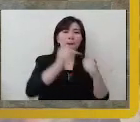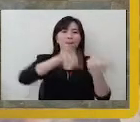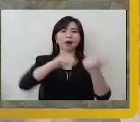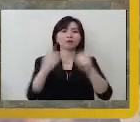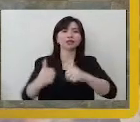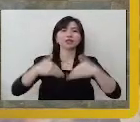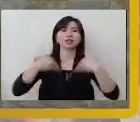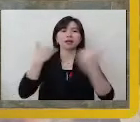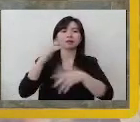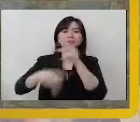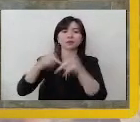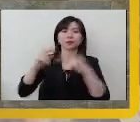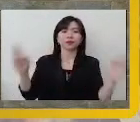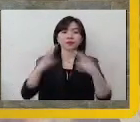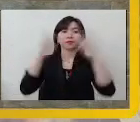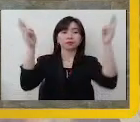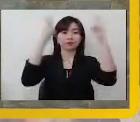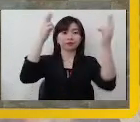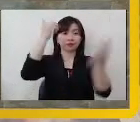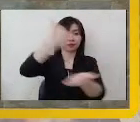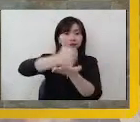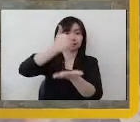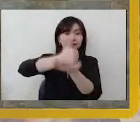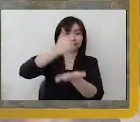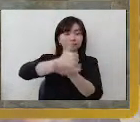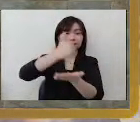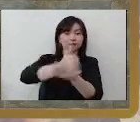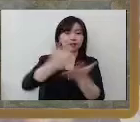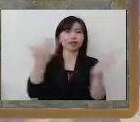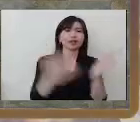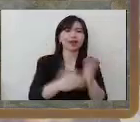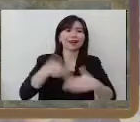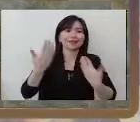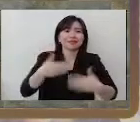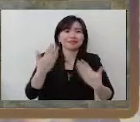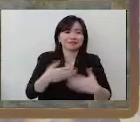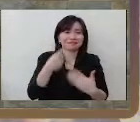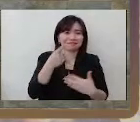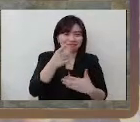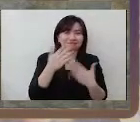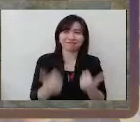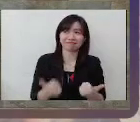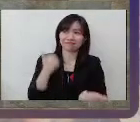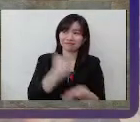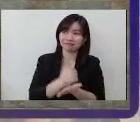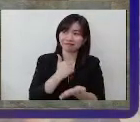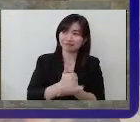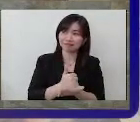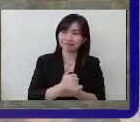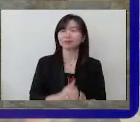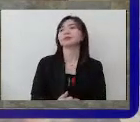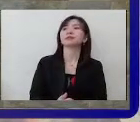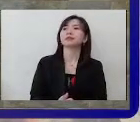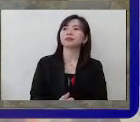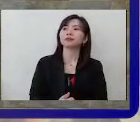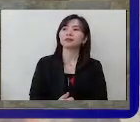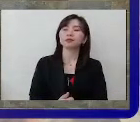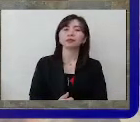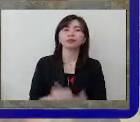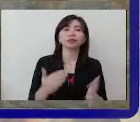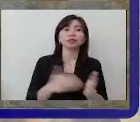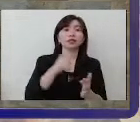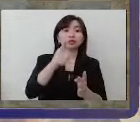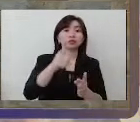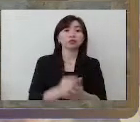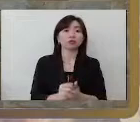Amen. Yes. Amen. Yes. Are you happy? Amen. Yes. Young people, hindi nyo kailangan pumunta sa court